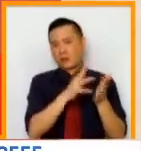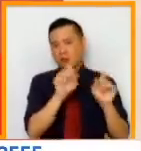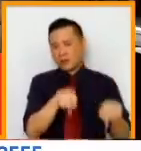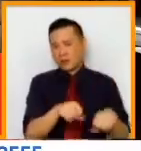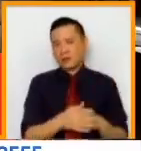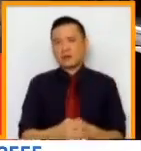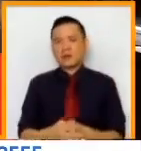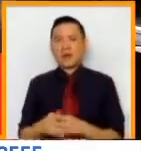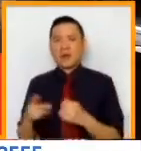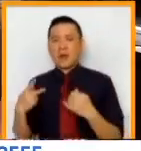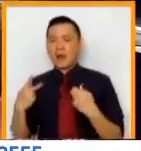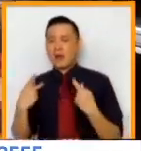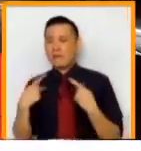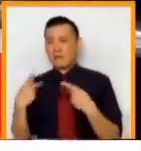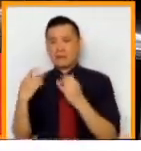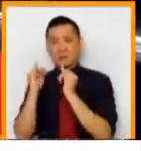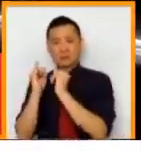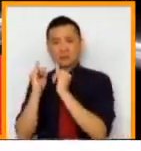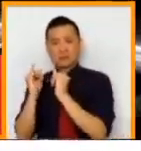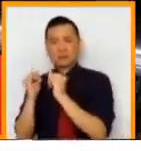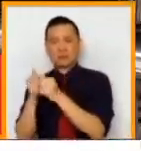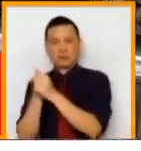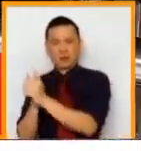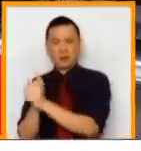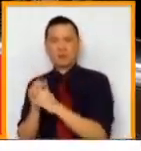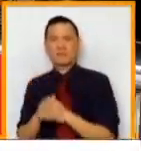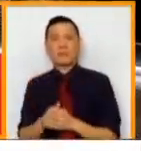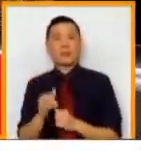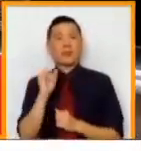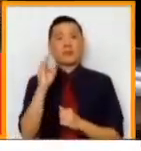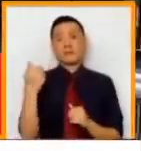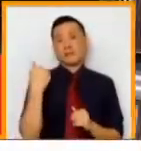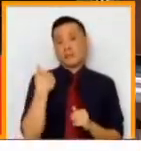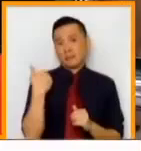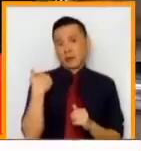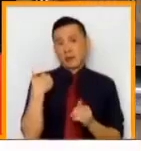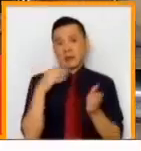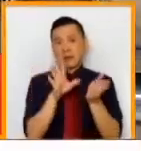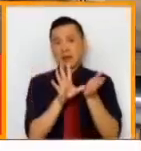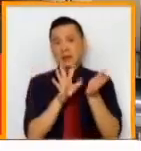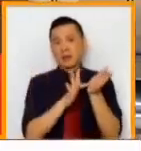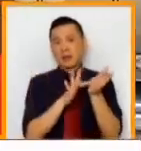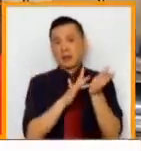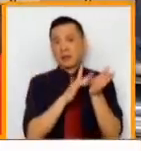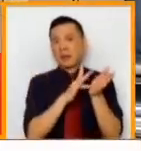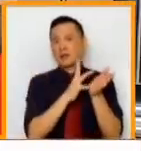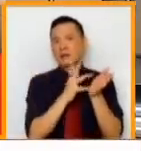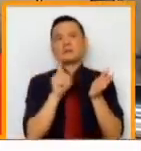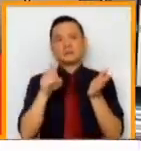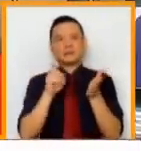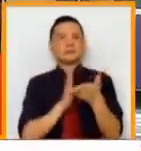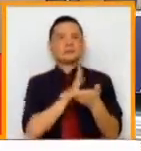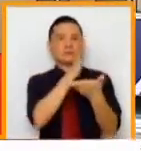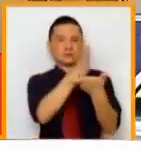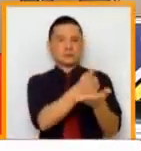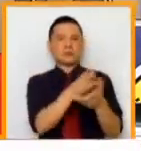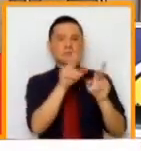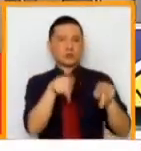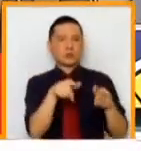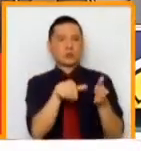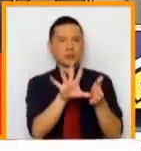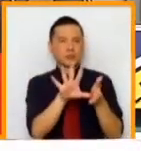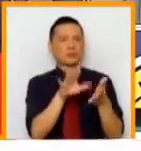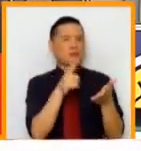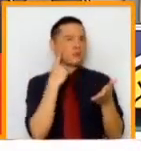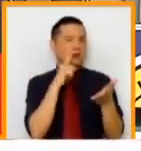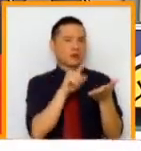yon. Mm-hmm. Pero kung wala pa silang biometrics, abituhan naman sila at kailangan sila ng in-person pupunta sa Comelec. Yun nga ang tanong, bakit